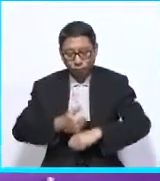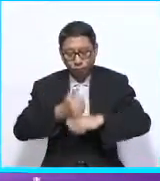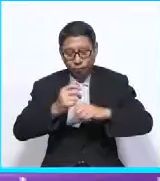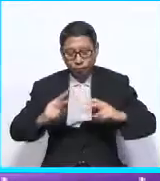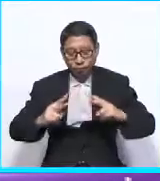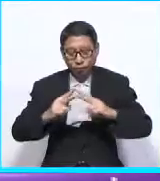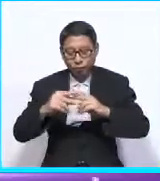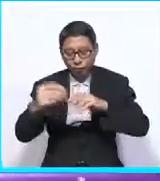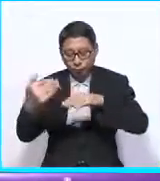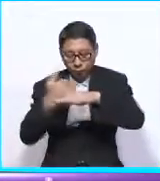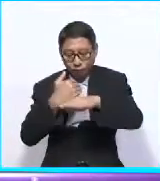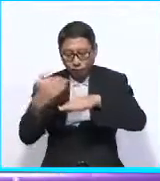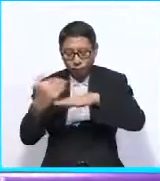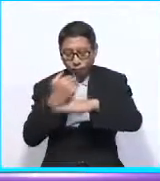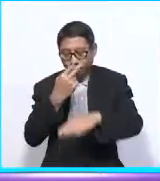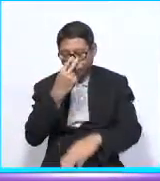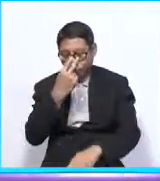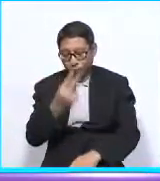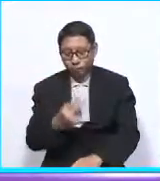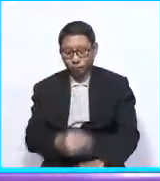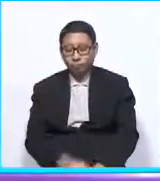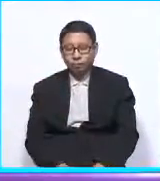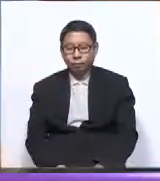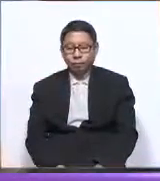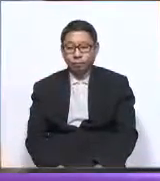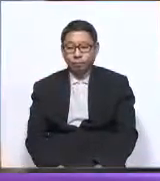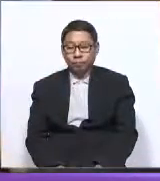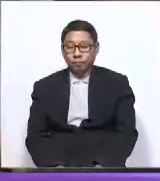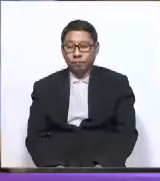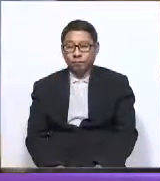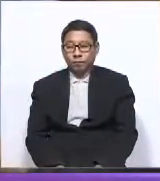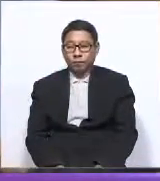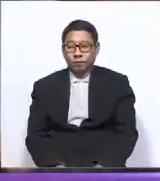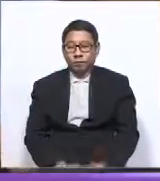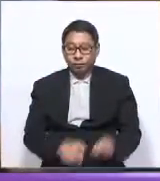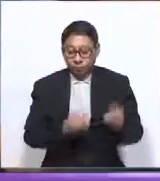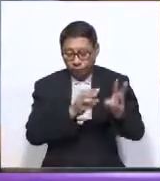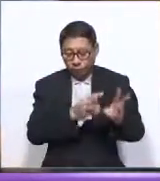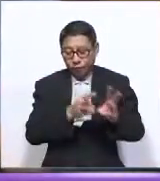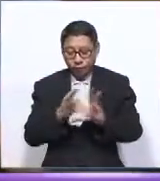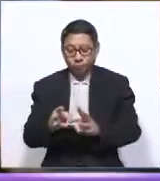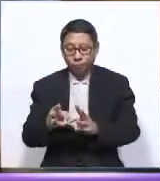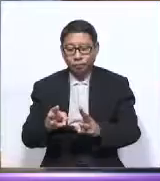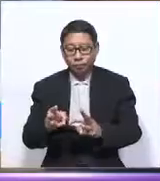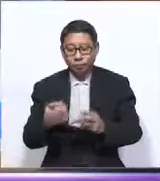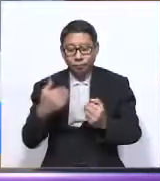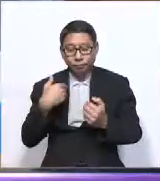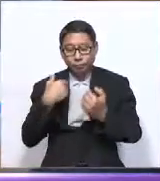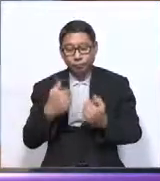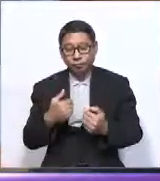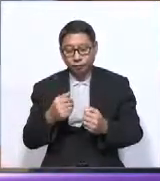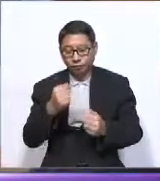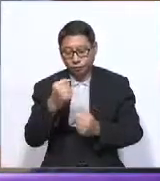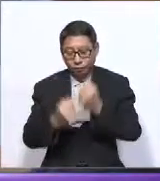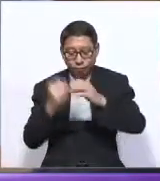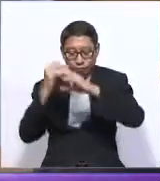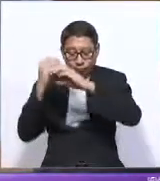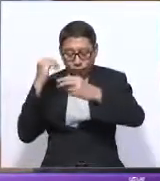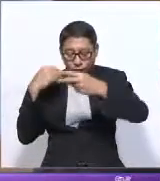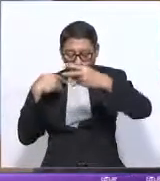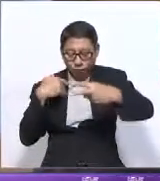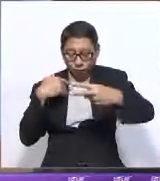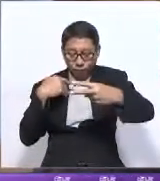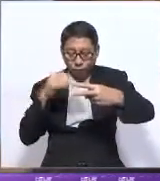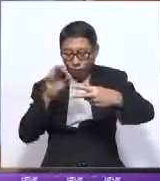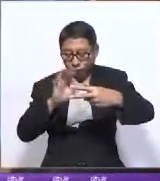ฐมนตรีว่าการกระทรวงคมนาคมกันค่ะ มาตรการนะครับคือรถ2ชั้นเนี่ย